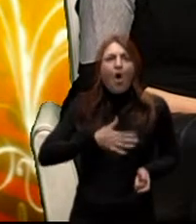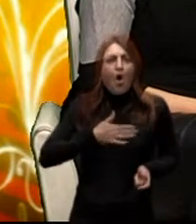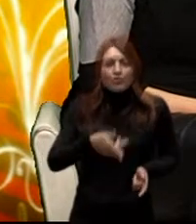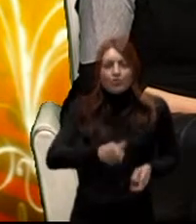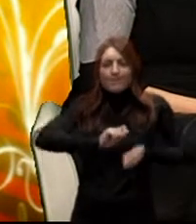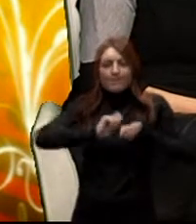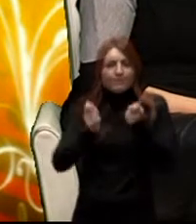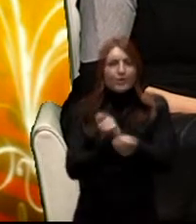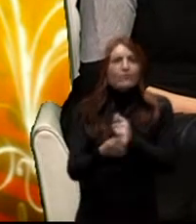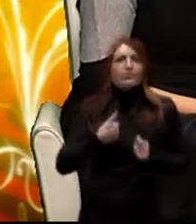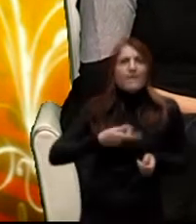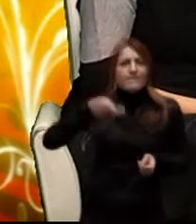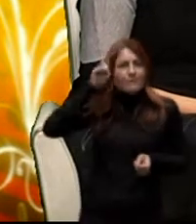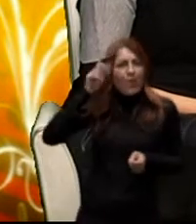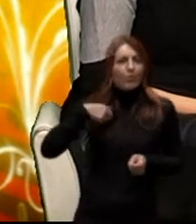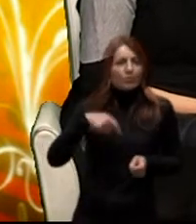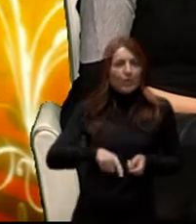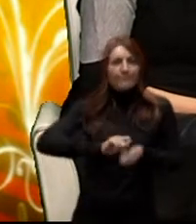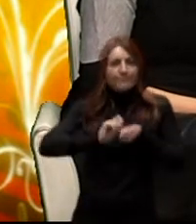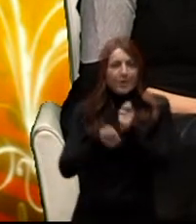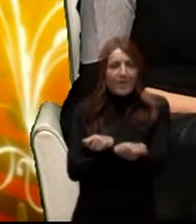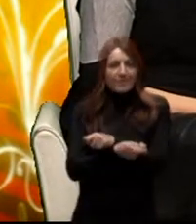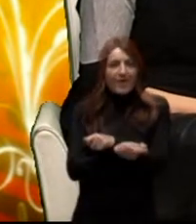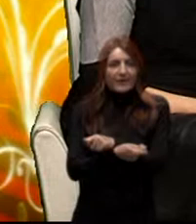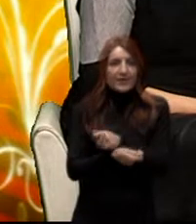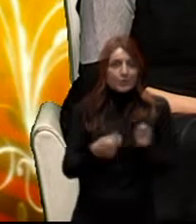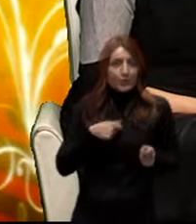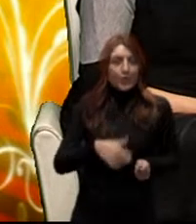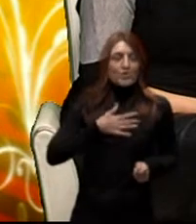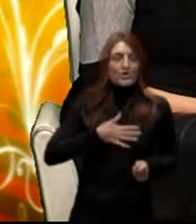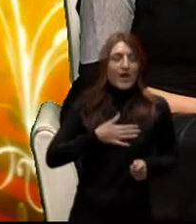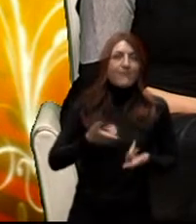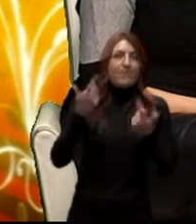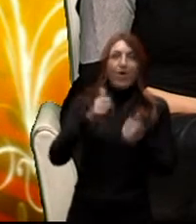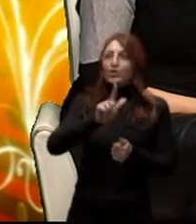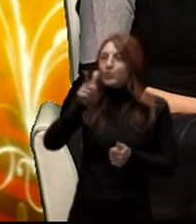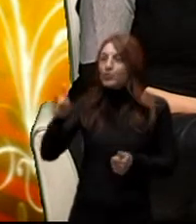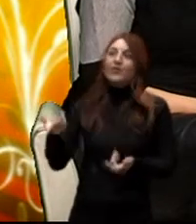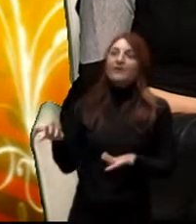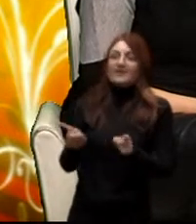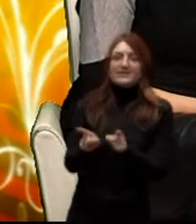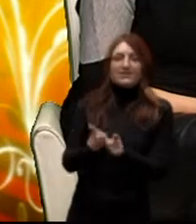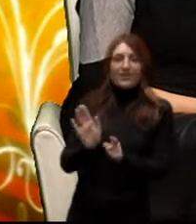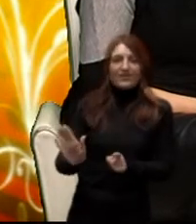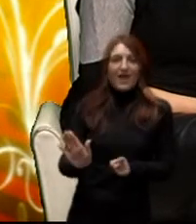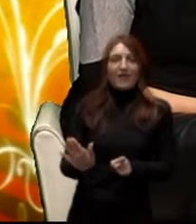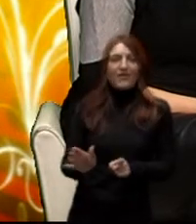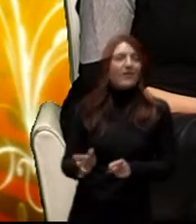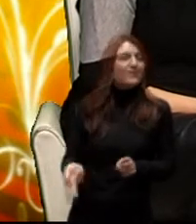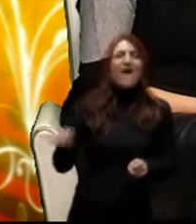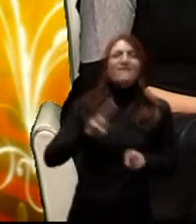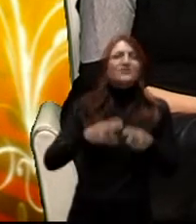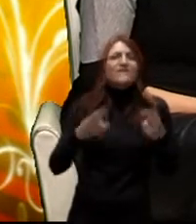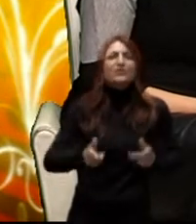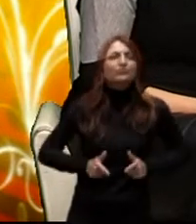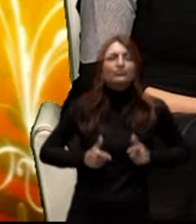i što možemo promijeniti i da li je to ono što bi mi htjeli od drugih ljudi s nama. I u krajnjoj liniji što je najvažnije u